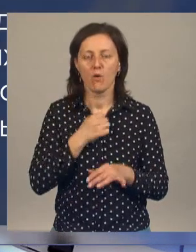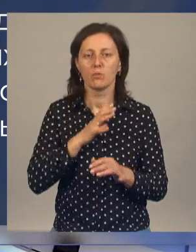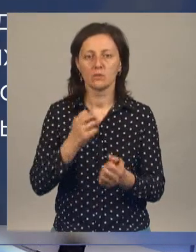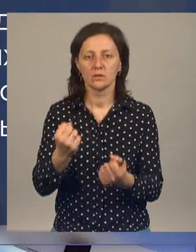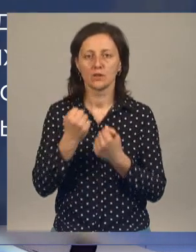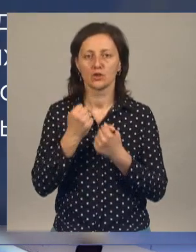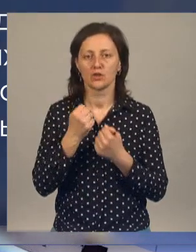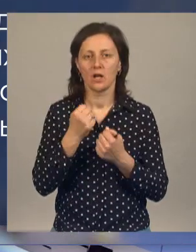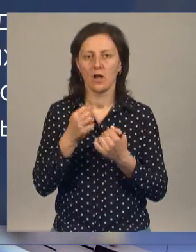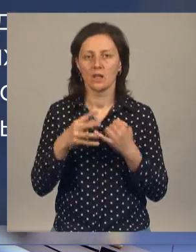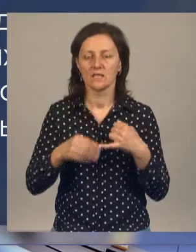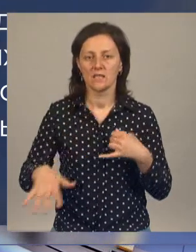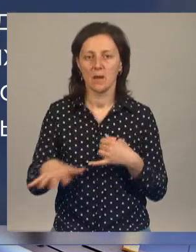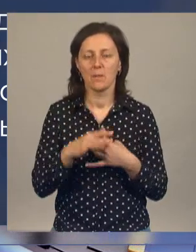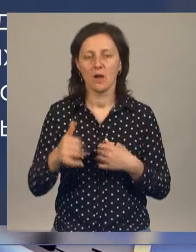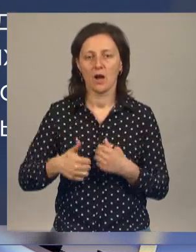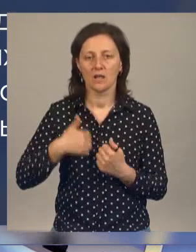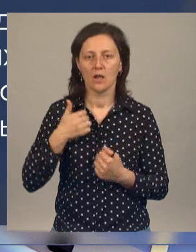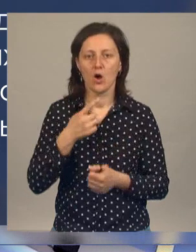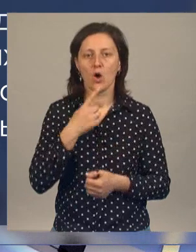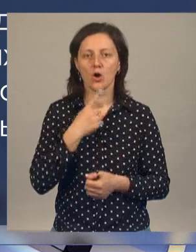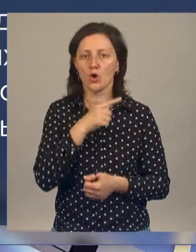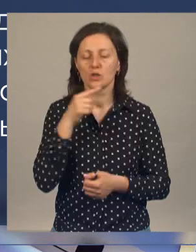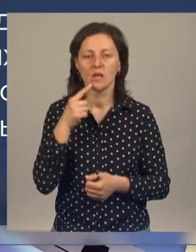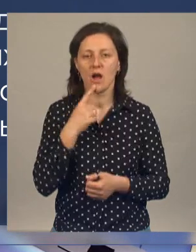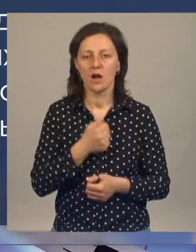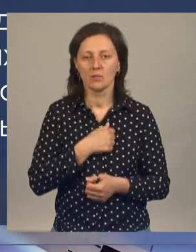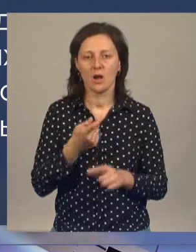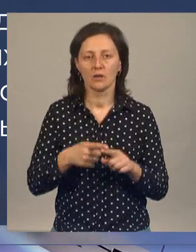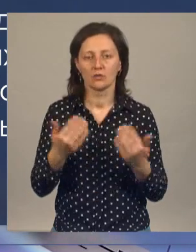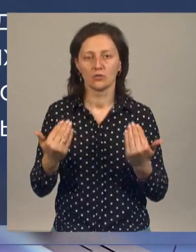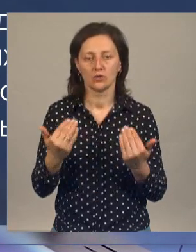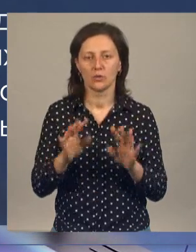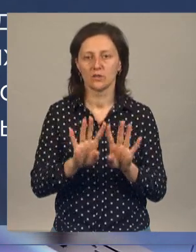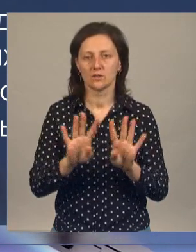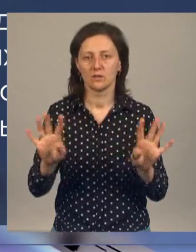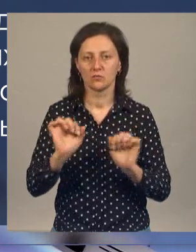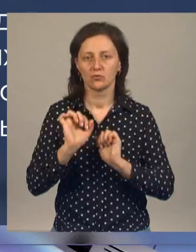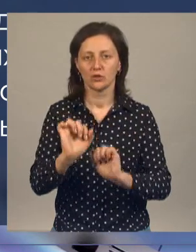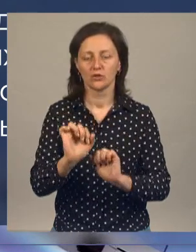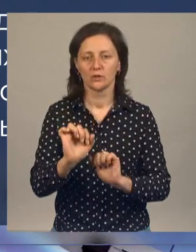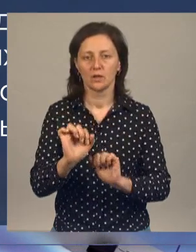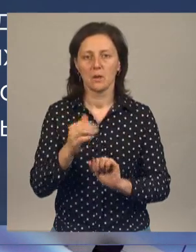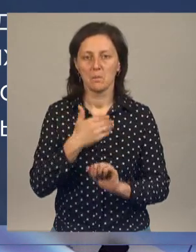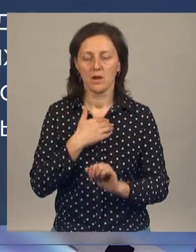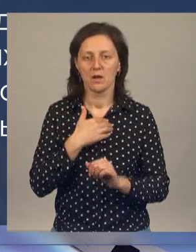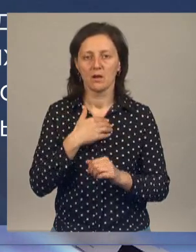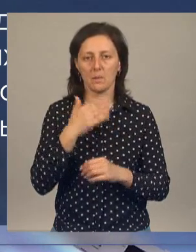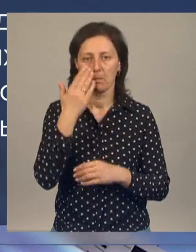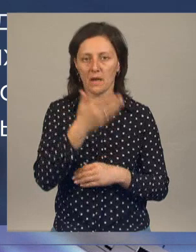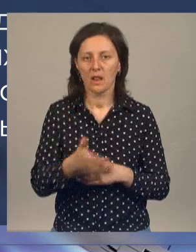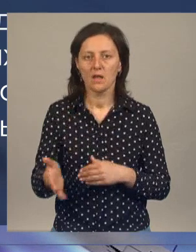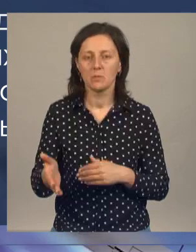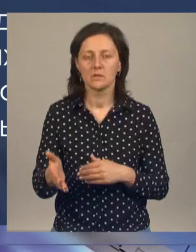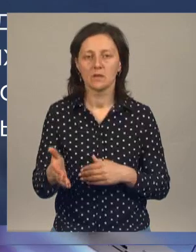с оружием в руках и гордимся российской армии которая сегодня стоит на защите нашего государства мы преклоняемся перед трудовыми подвигами